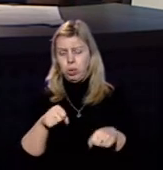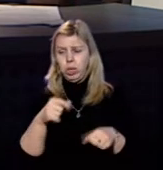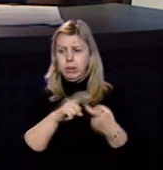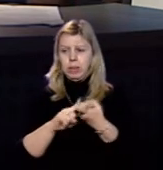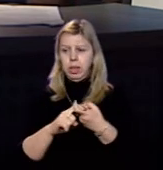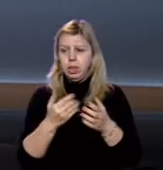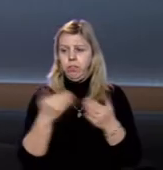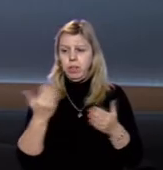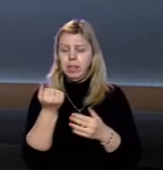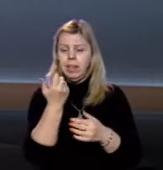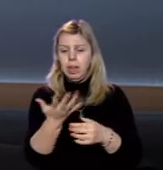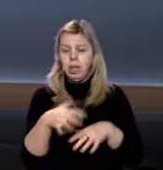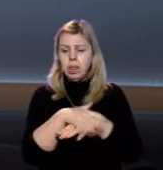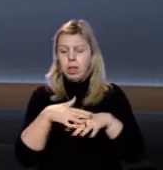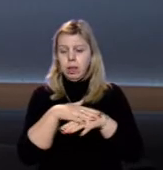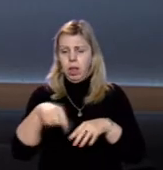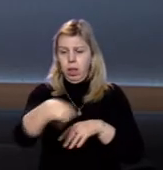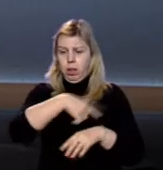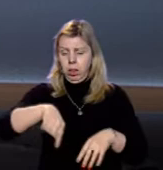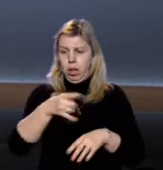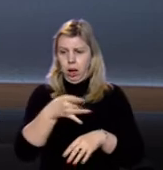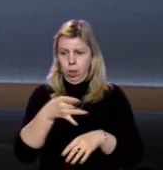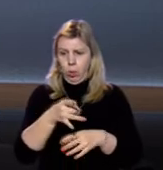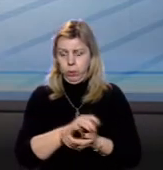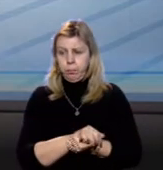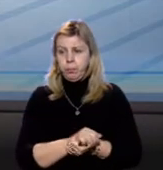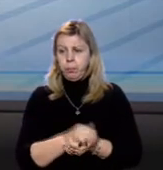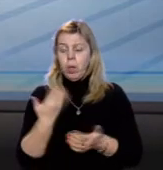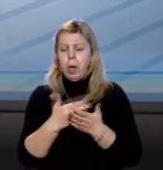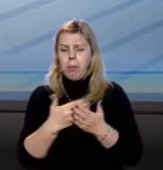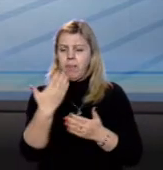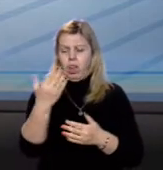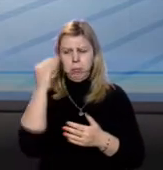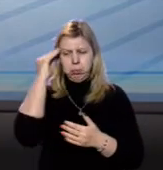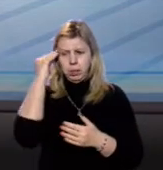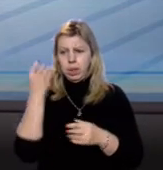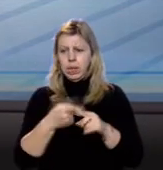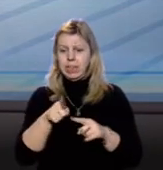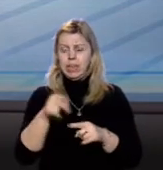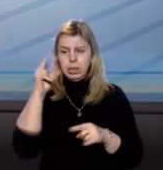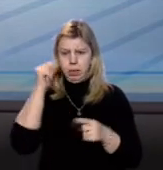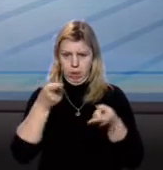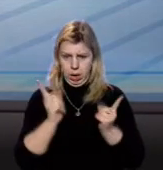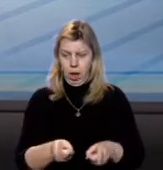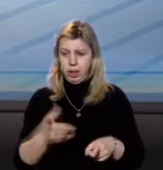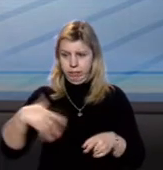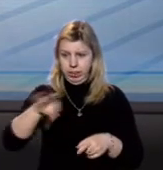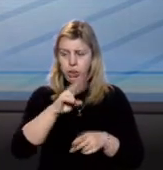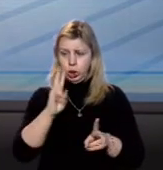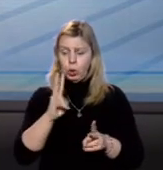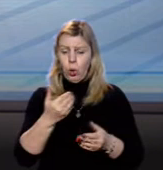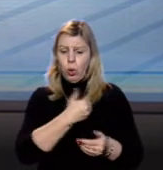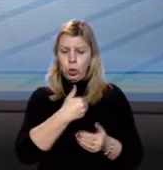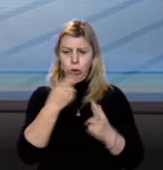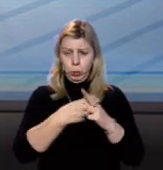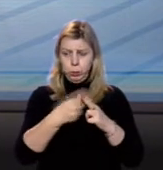від все ж таки від кількості населення певного району міста. Ось, до прикладу, на вашу думку, чи ці цифри є реальними? Тобто всі ті, хто претендує